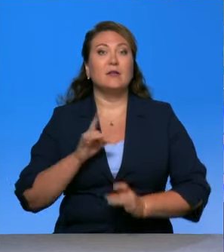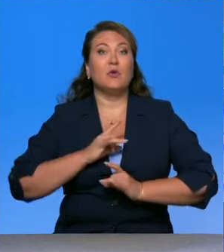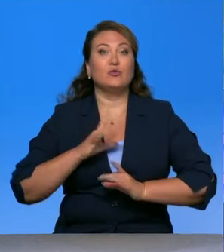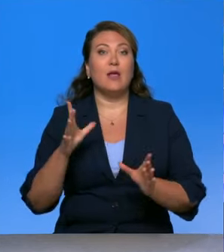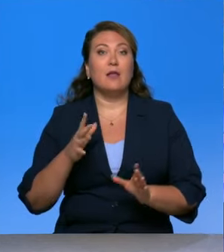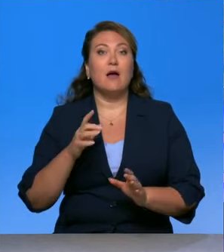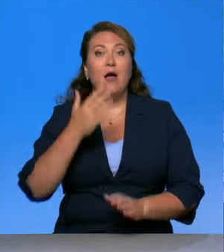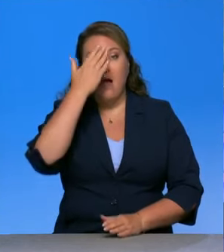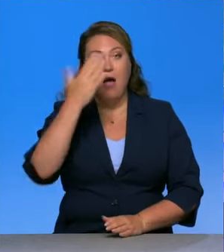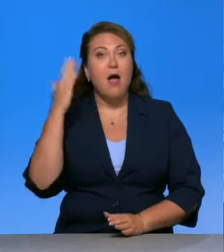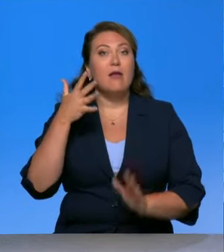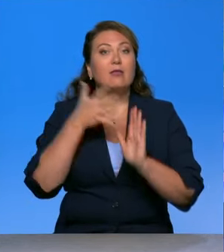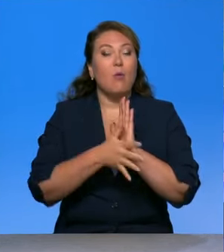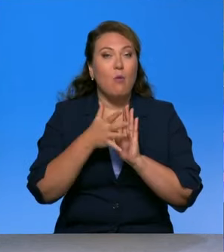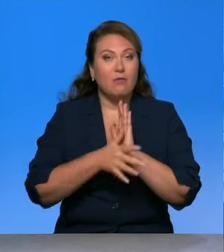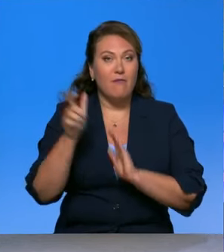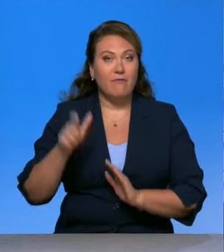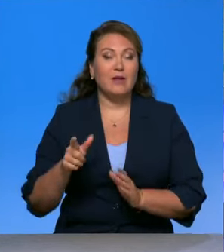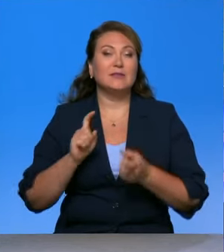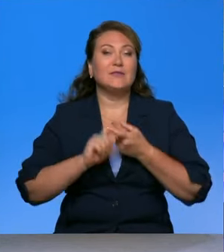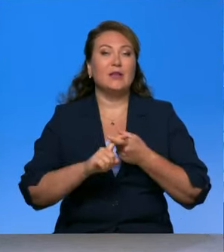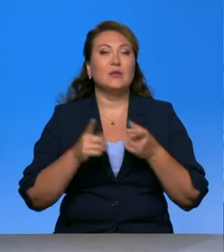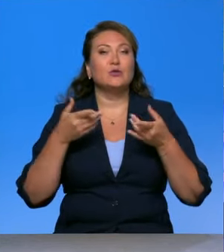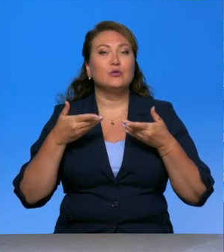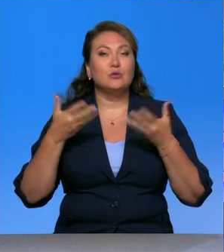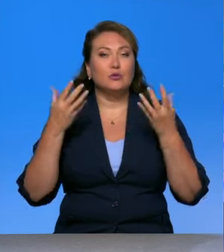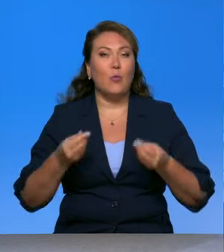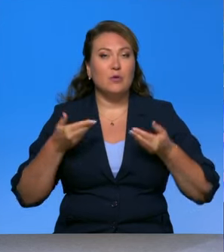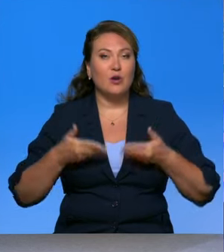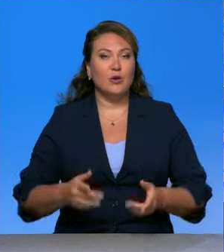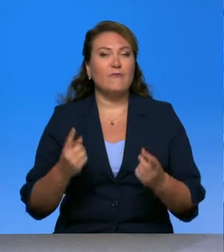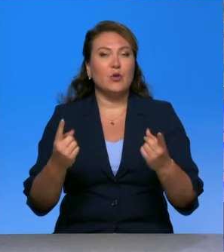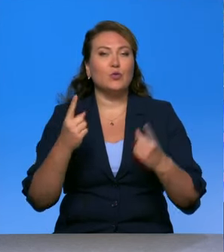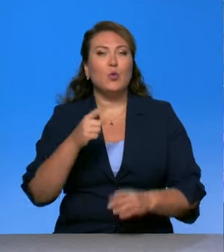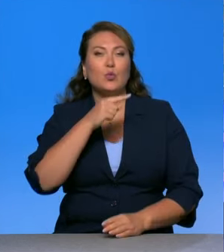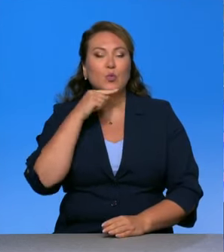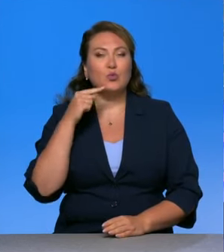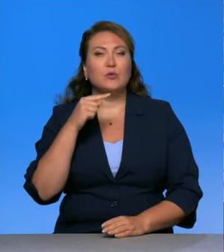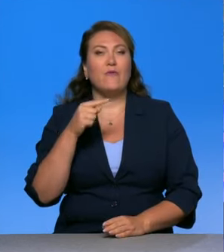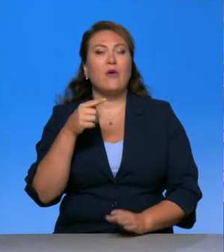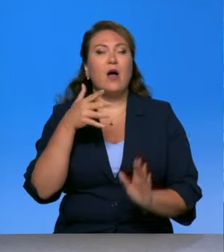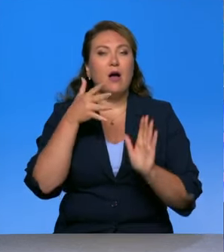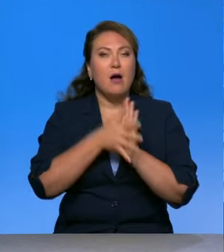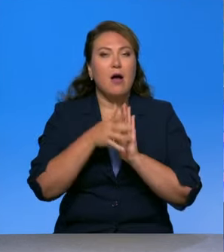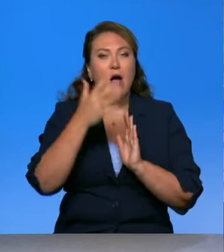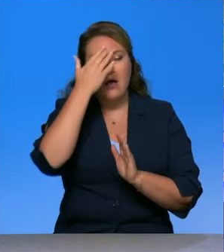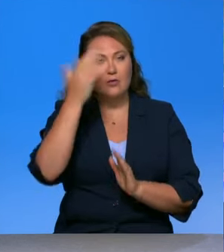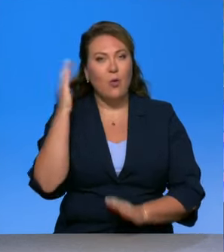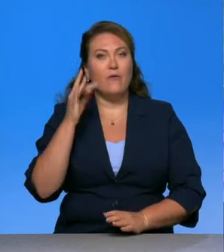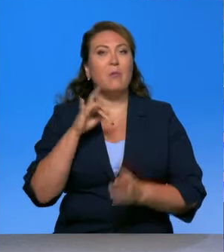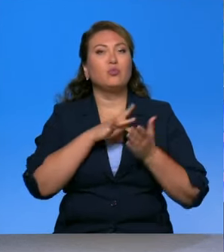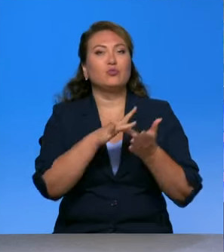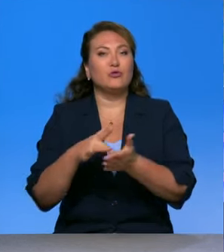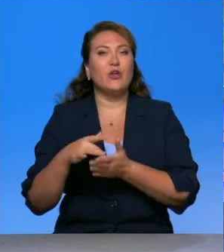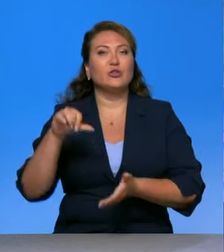напрямую связана с днем рождения выдающегося русского этнографа, антрополога и путешественника, члена